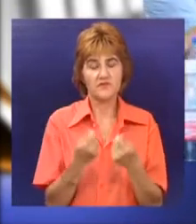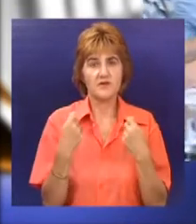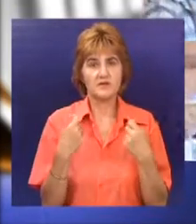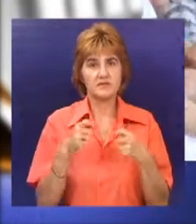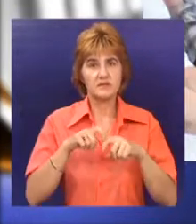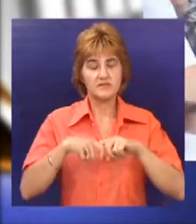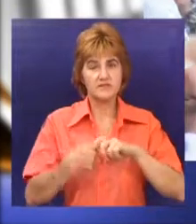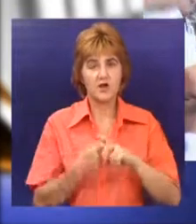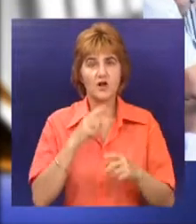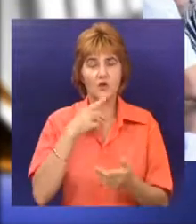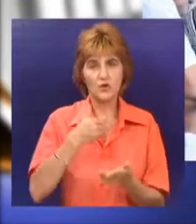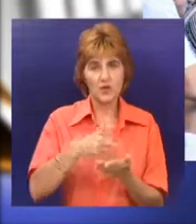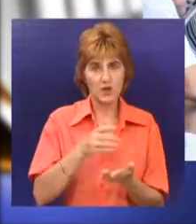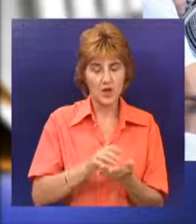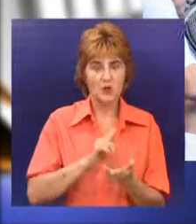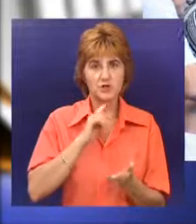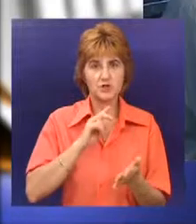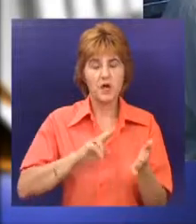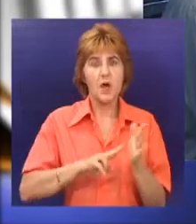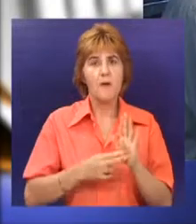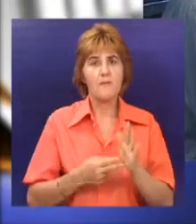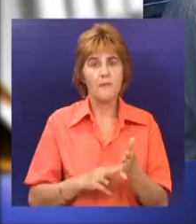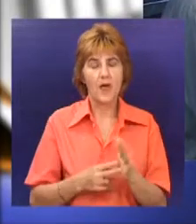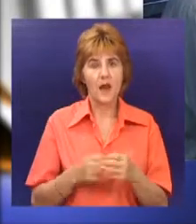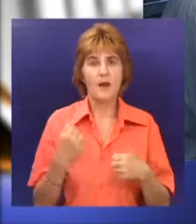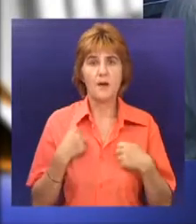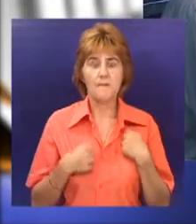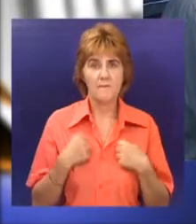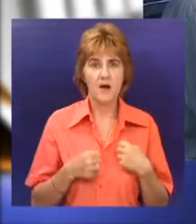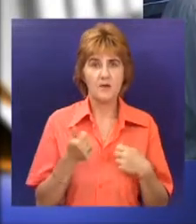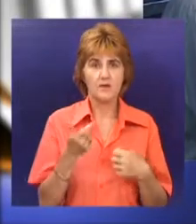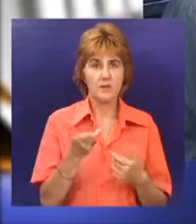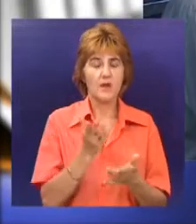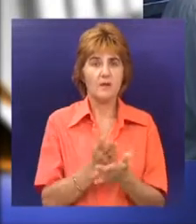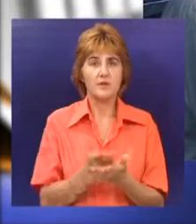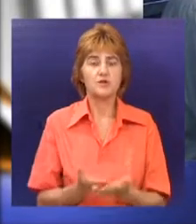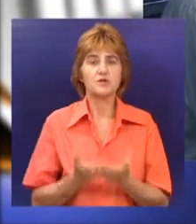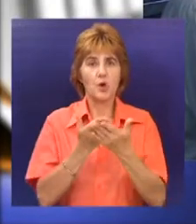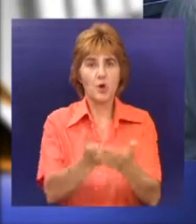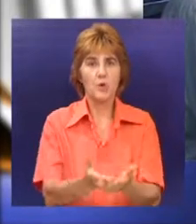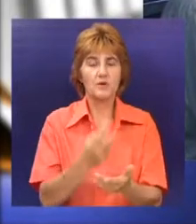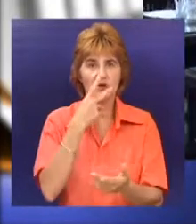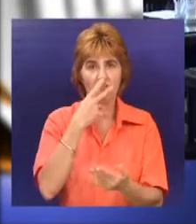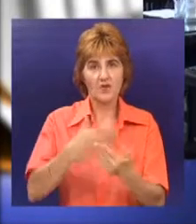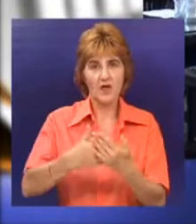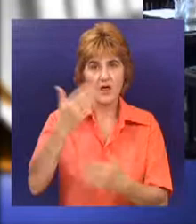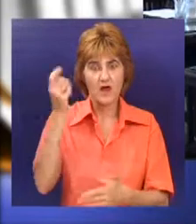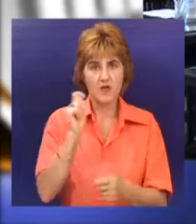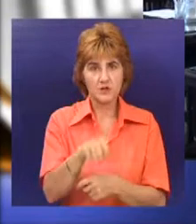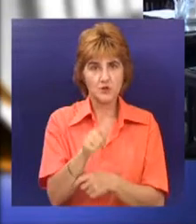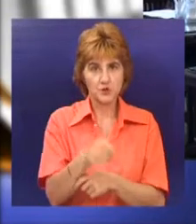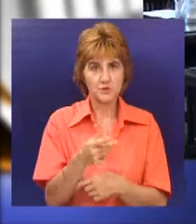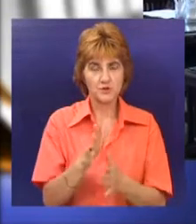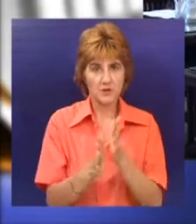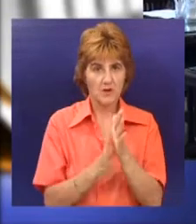investicionih rashoda i izmena plana detaljne regulacije za Banju Palić biće upućeni Skupštini grada na razmatranje. Zasedanje